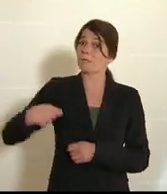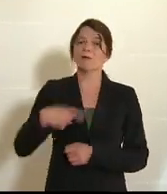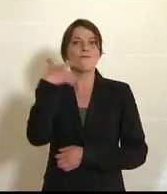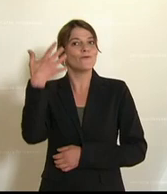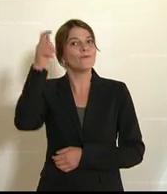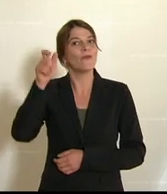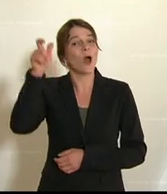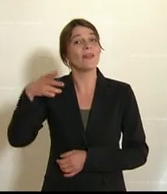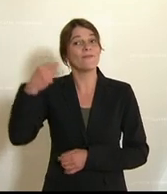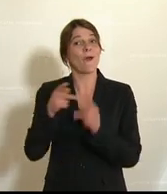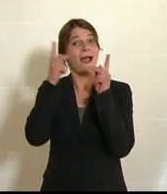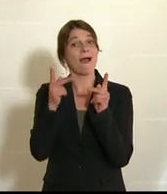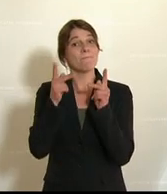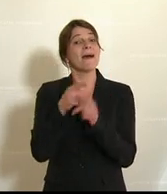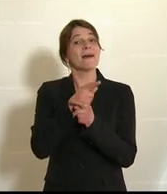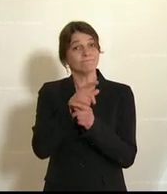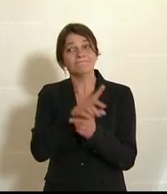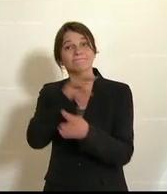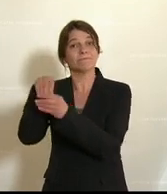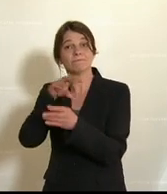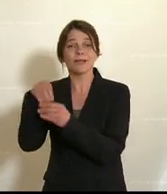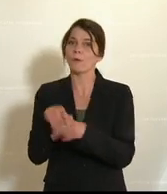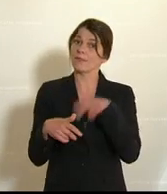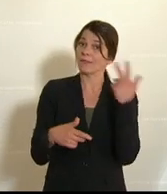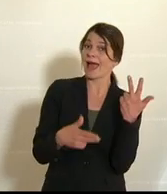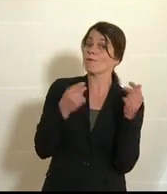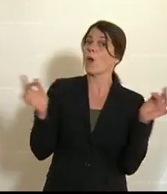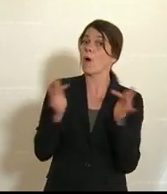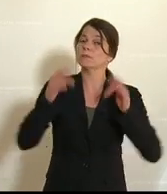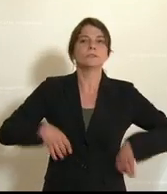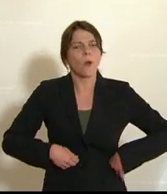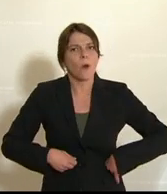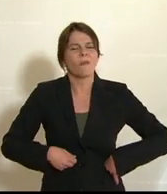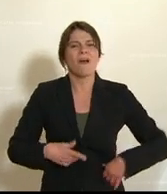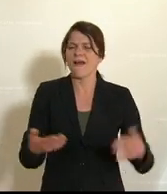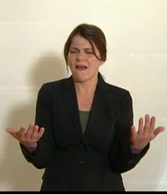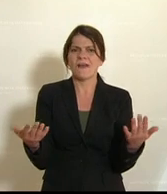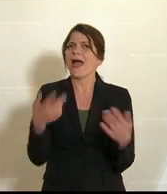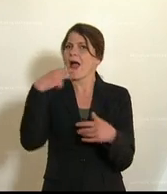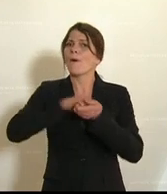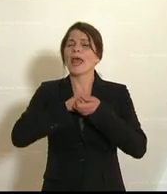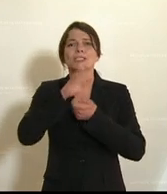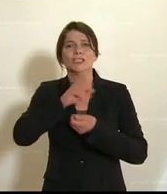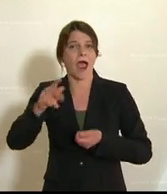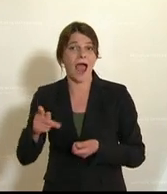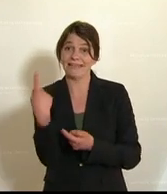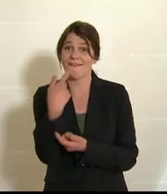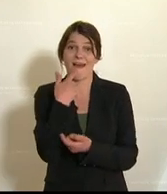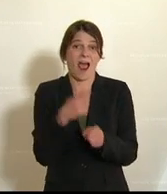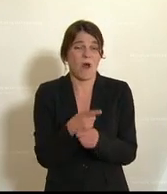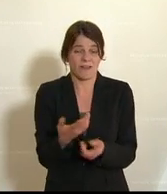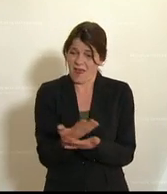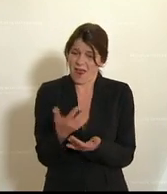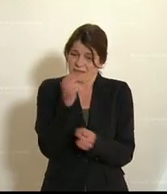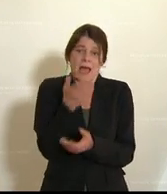Kammern und 3 gestehen sie der Opposition zu. Und das Absurde darin ist, der Kollege Scherak lächelt schon, das Absurde daran ist,